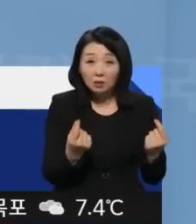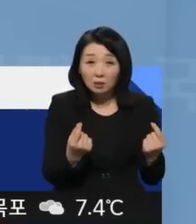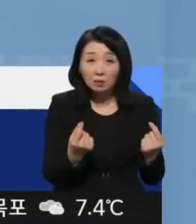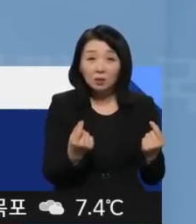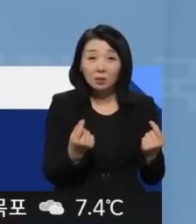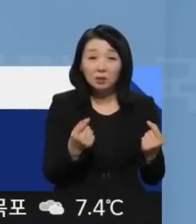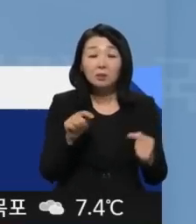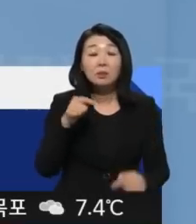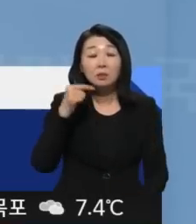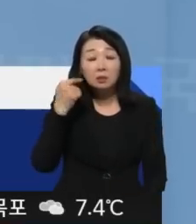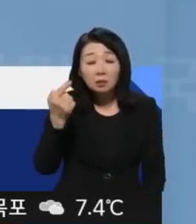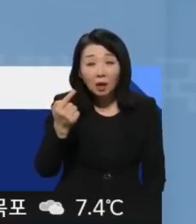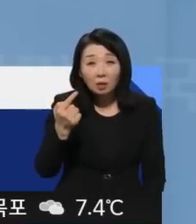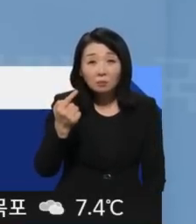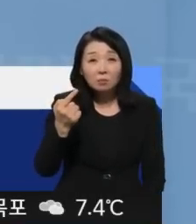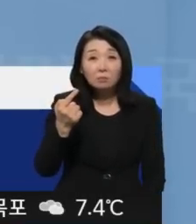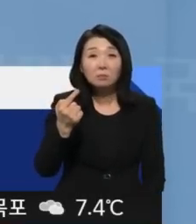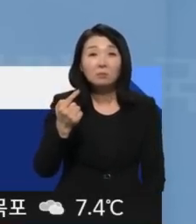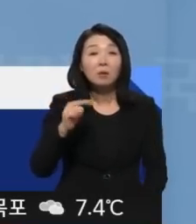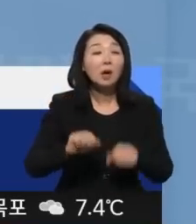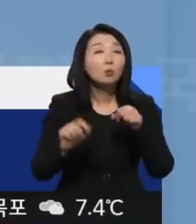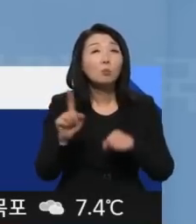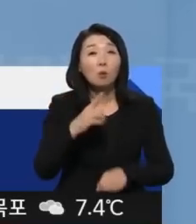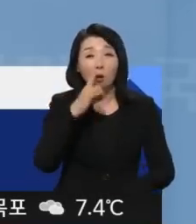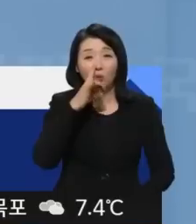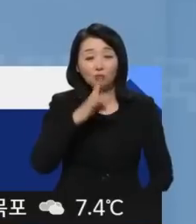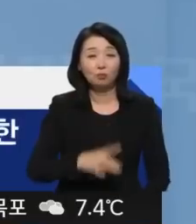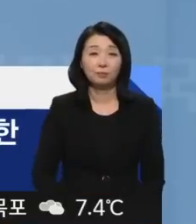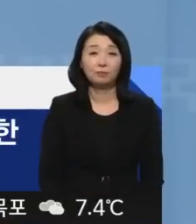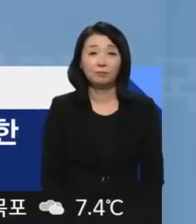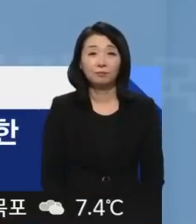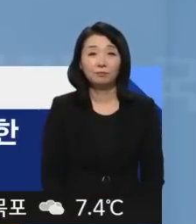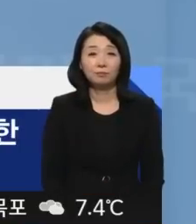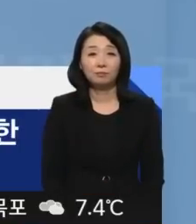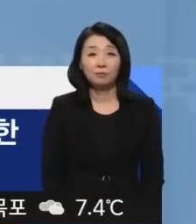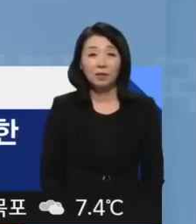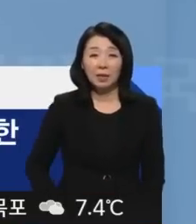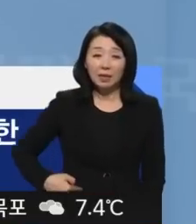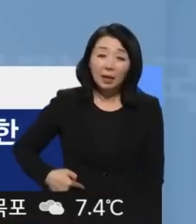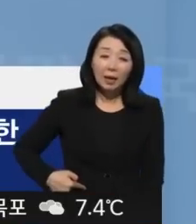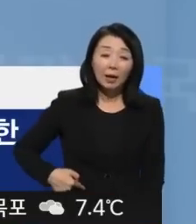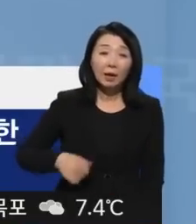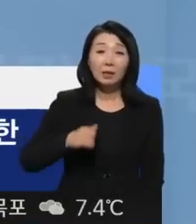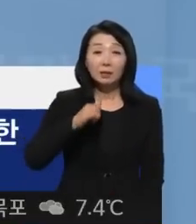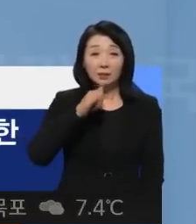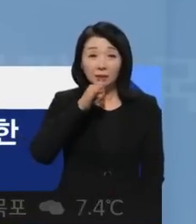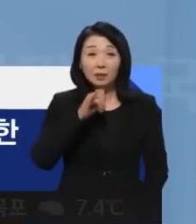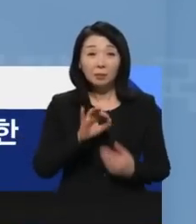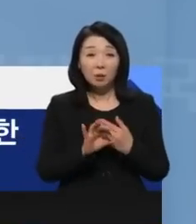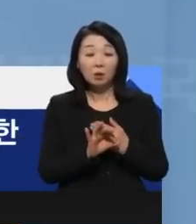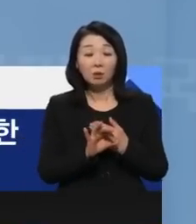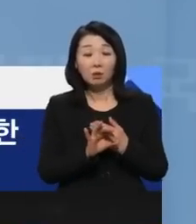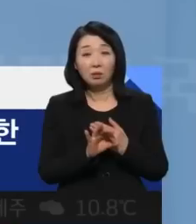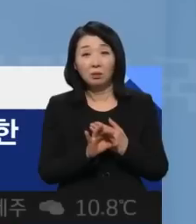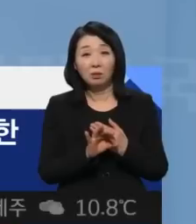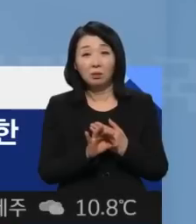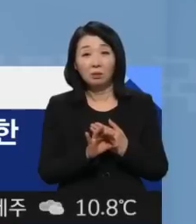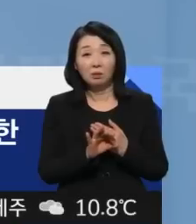다음 수순이 궁금합니다. 정말 일말의 양심이라도 있다면